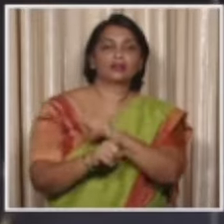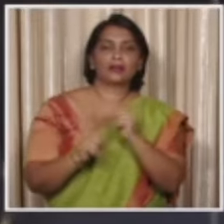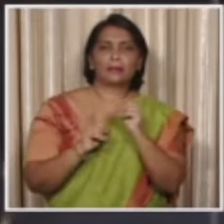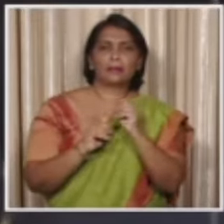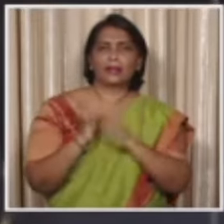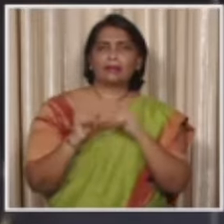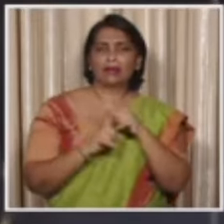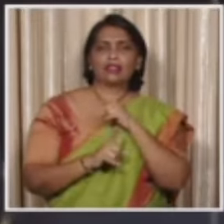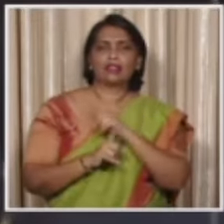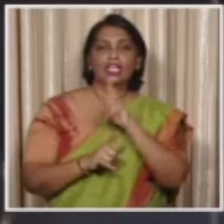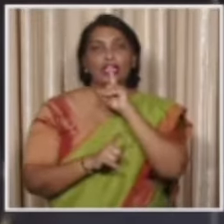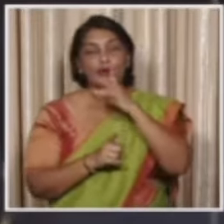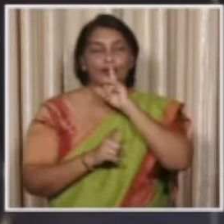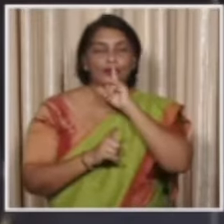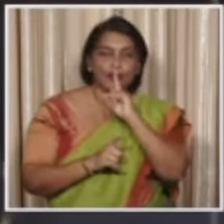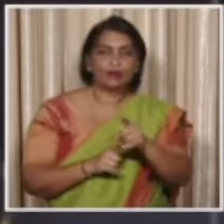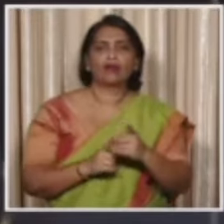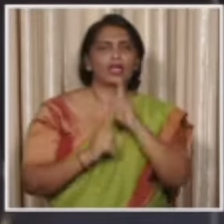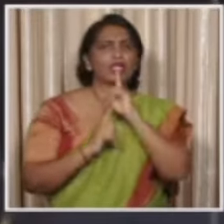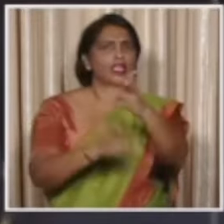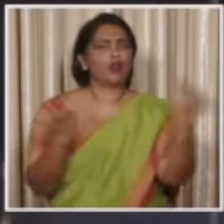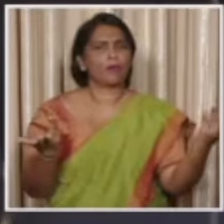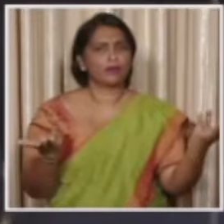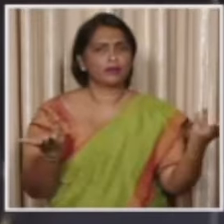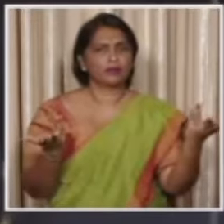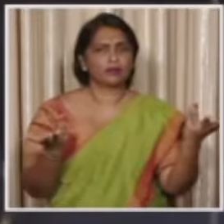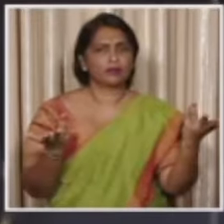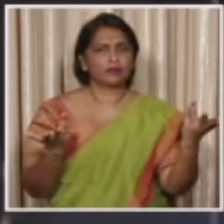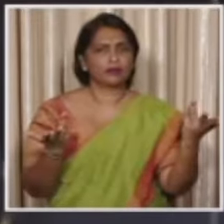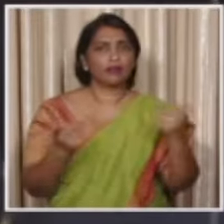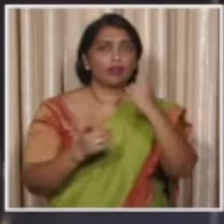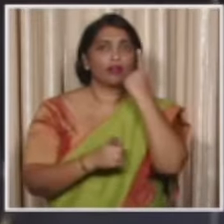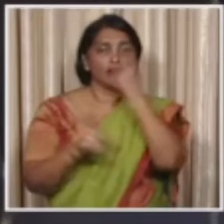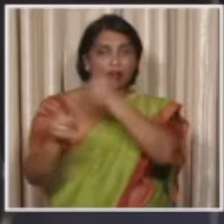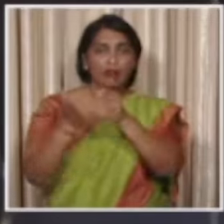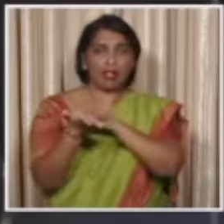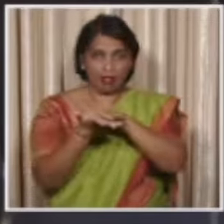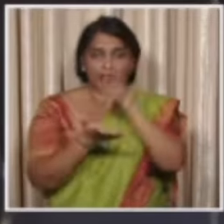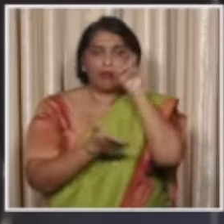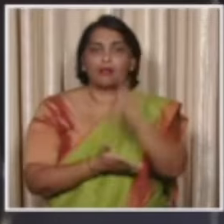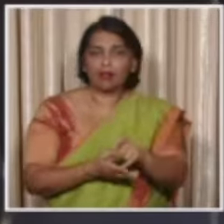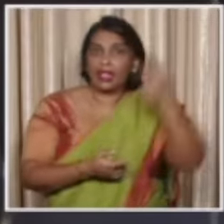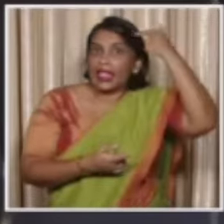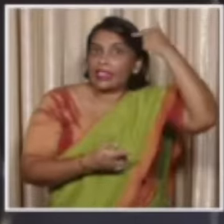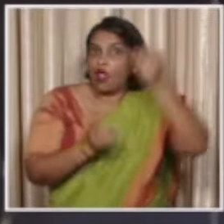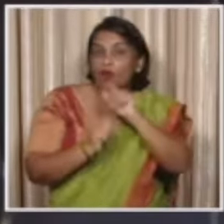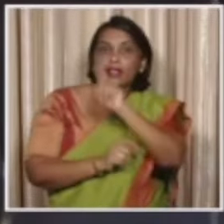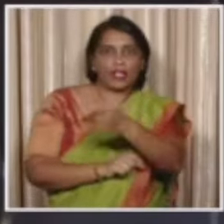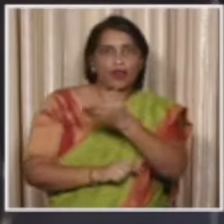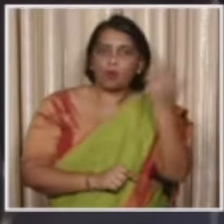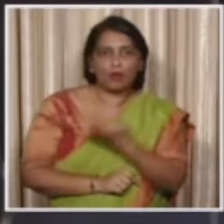කොහෙද? නොකියා කිව්වලු. නොකියා කියන්නේ කොහොමද? එයා ඥානක්ද? මගේ හිත කියන්නේ එයාට